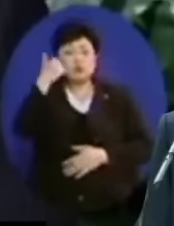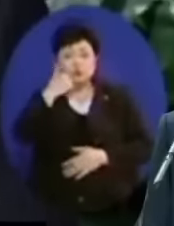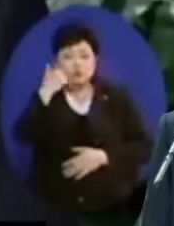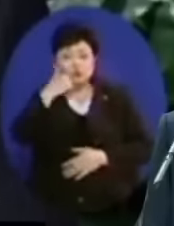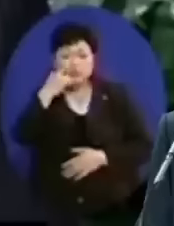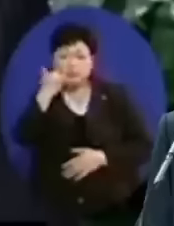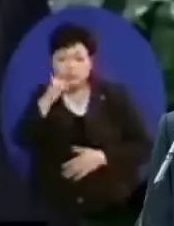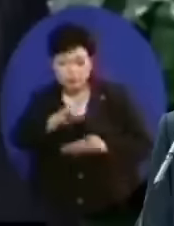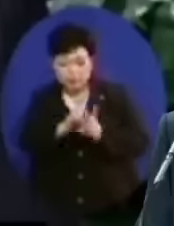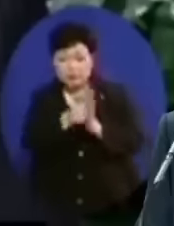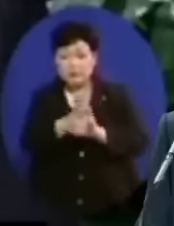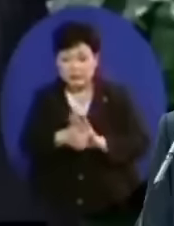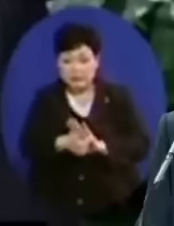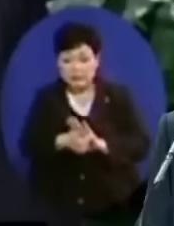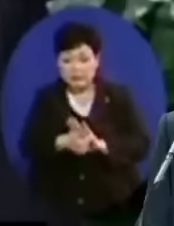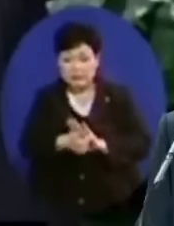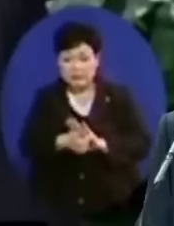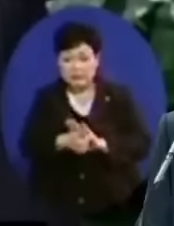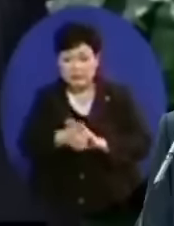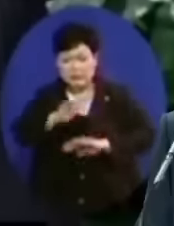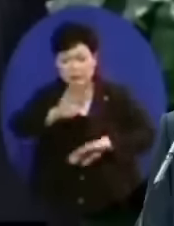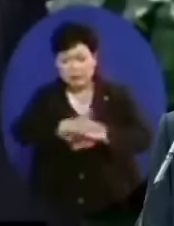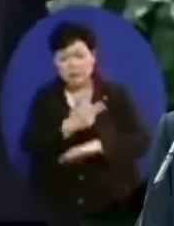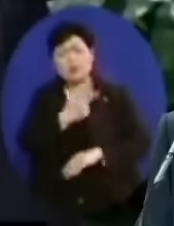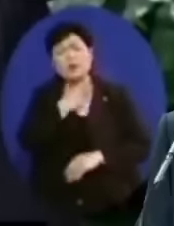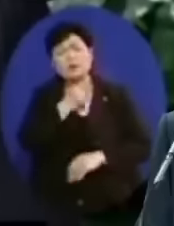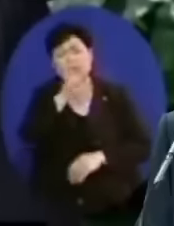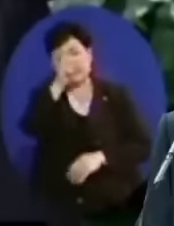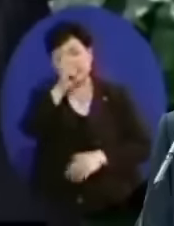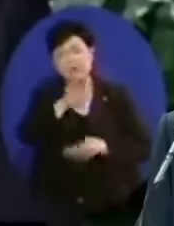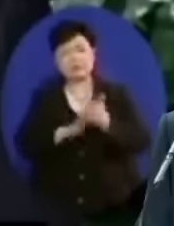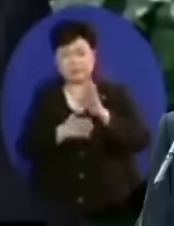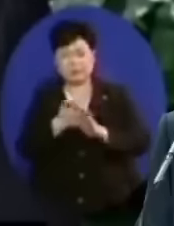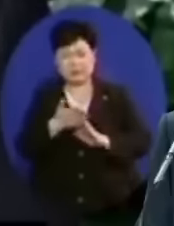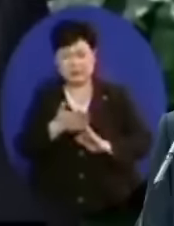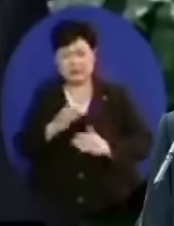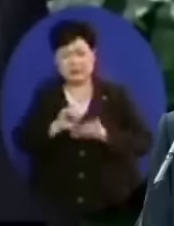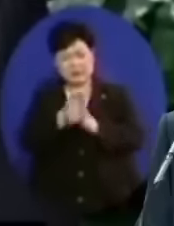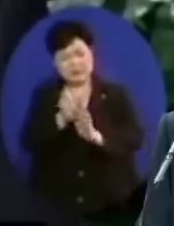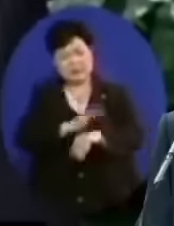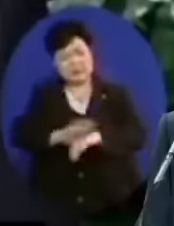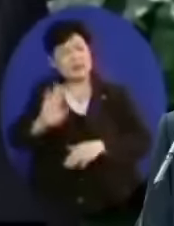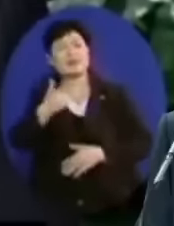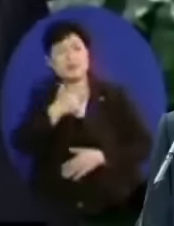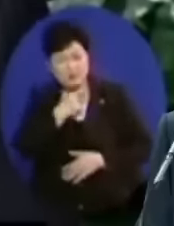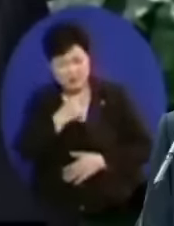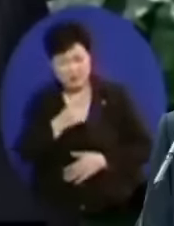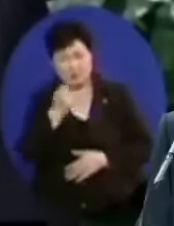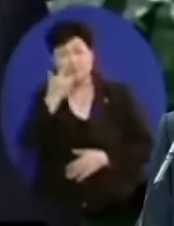자식이 못되기를 원하지 않습니다. 자식이 다 잘되기를 원합니다.